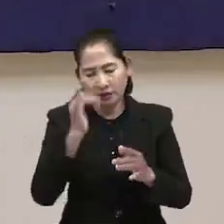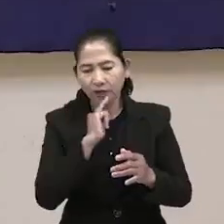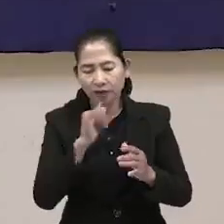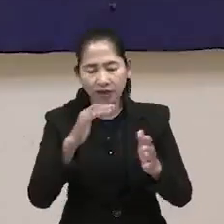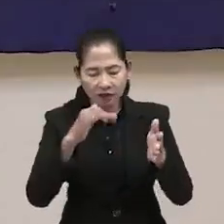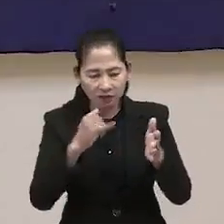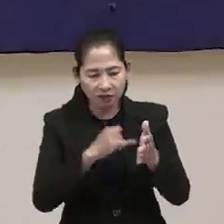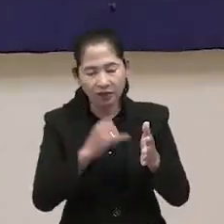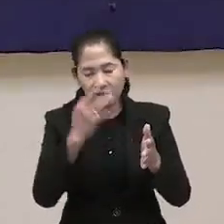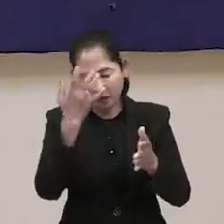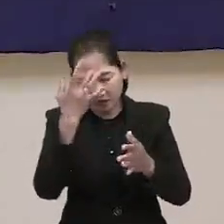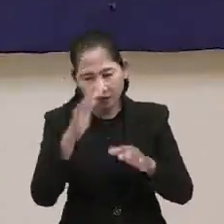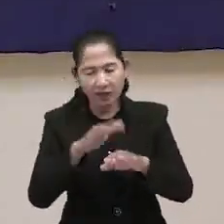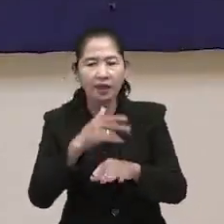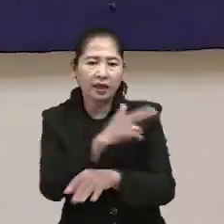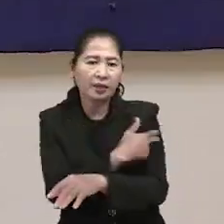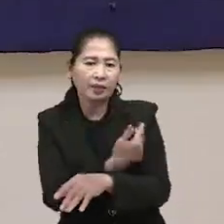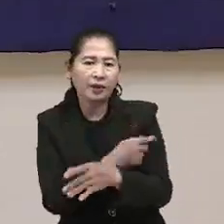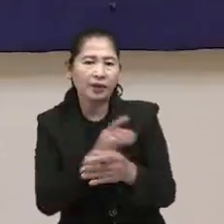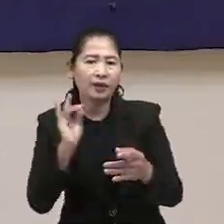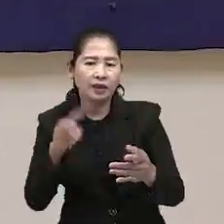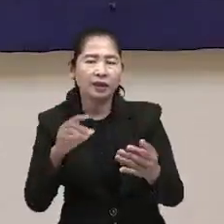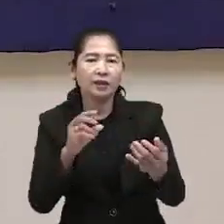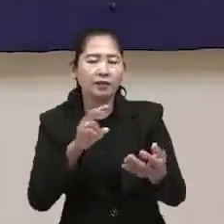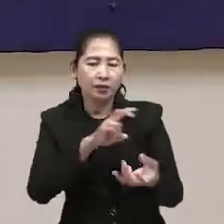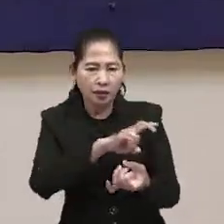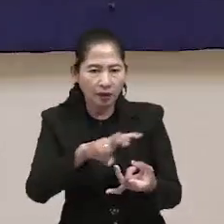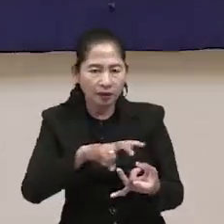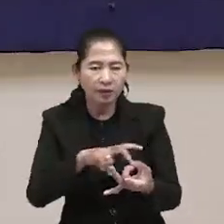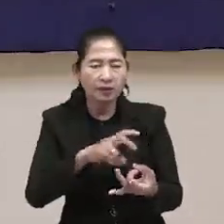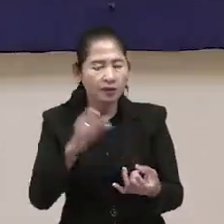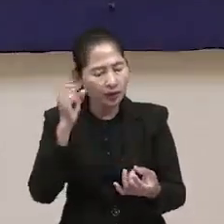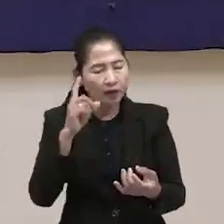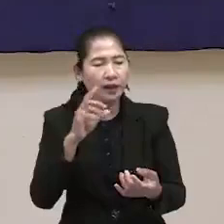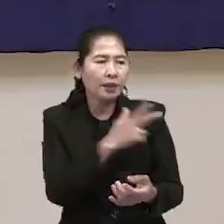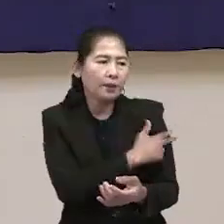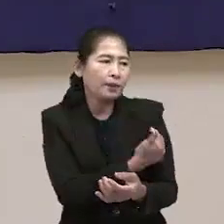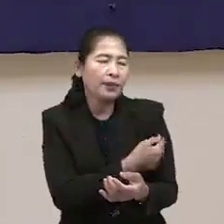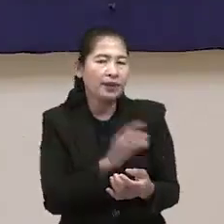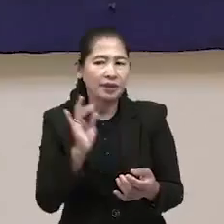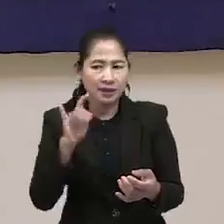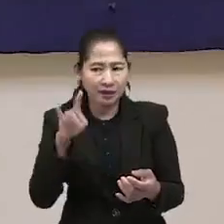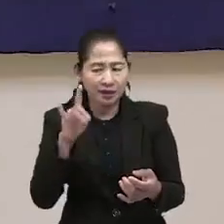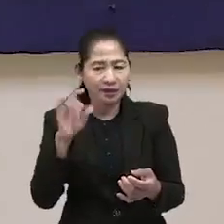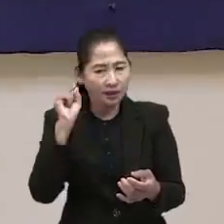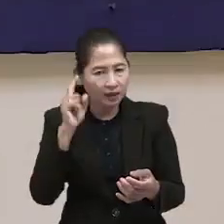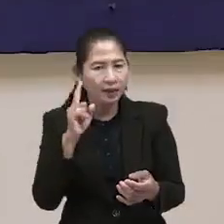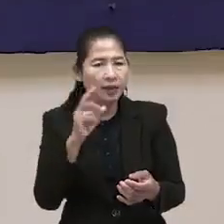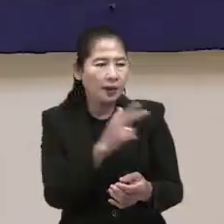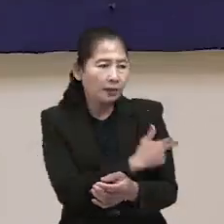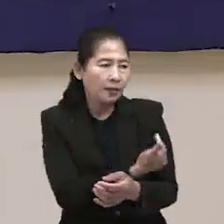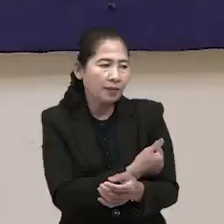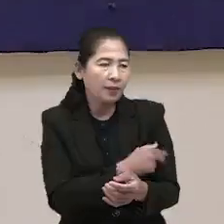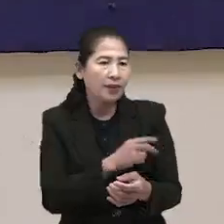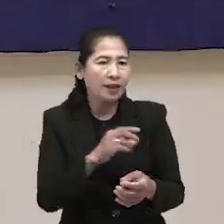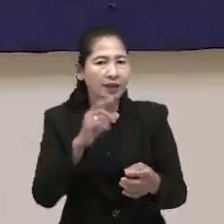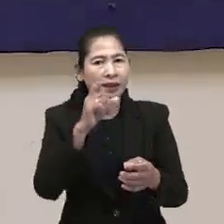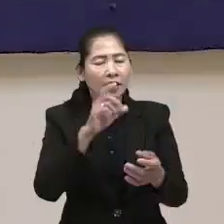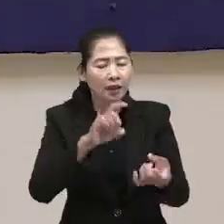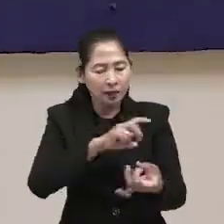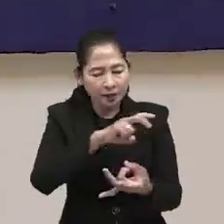គ្រួសារខ្ញុំបានហៅពេទ្យសត្វមកព្យាបាលស្គាល់ពេទ្យសត្វអីកូនទាំងអស់គ្នាអញ្ចឹងពេទ្យមាន2ណាមួយព្យាបាលម